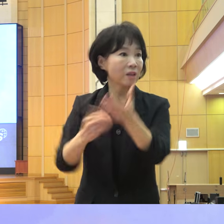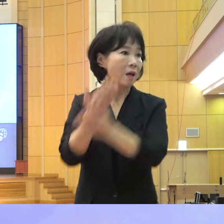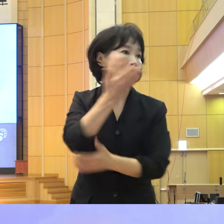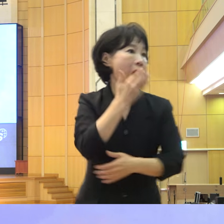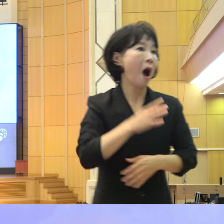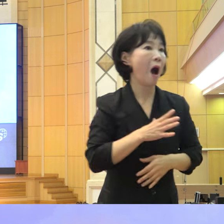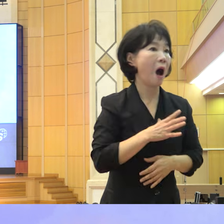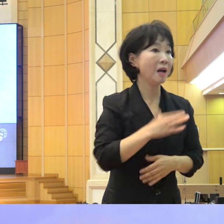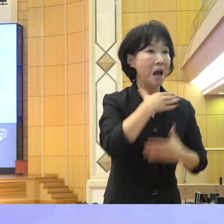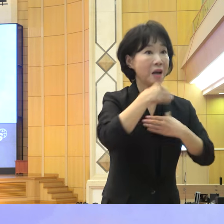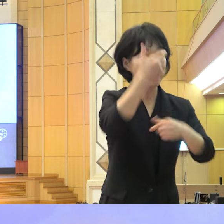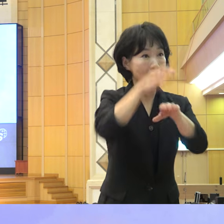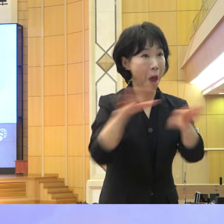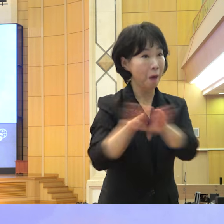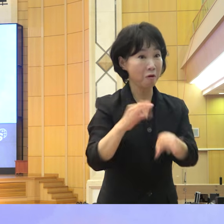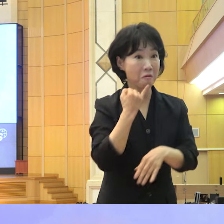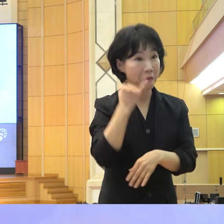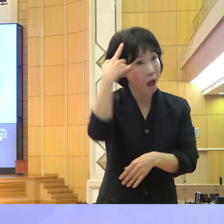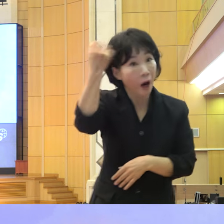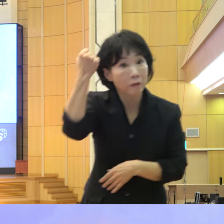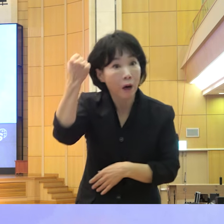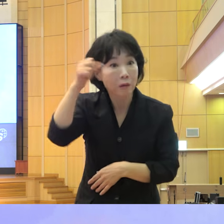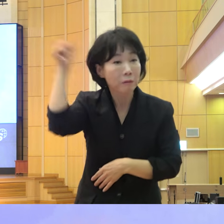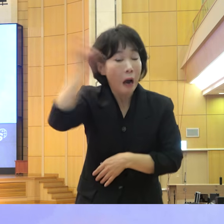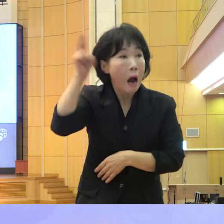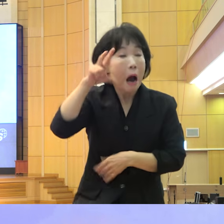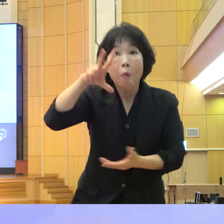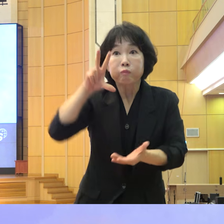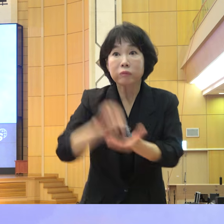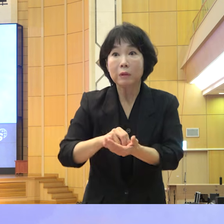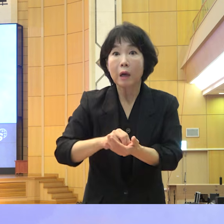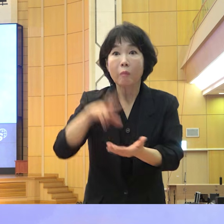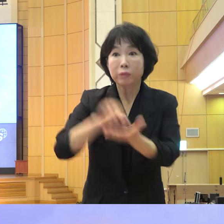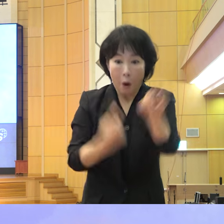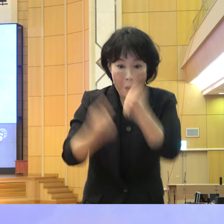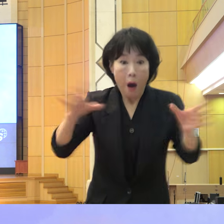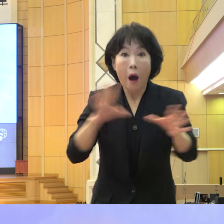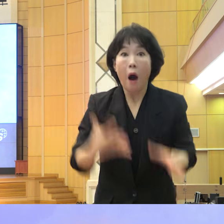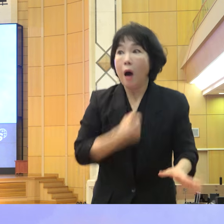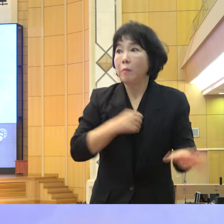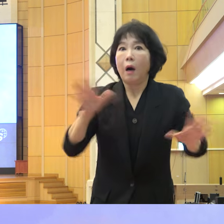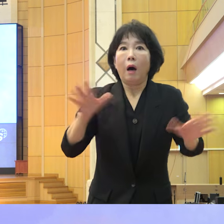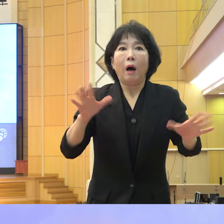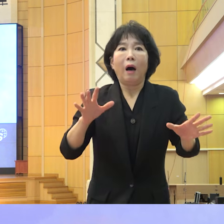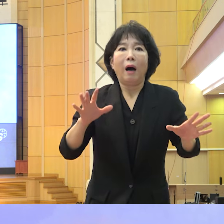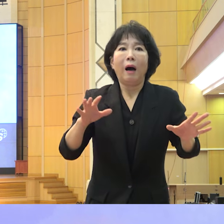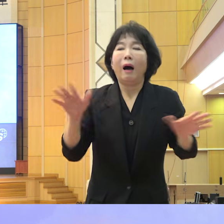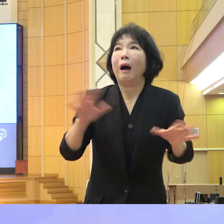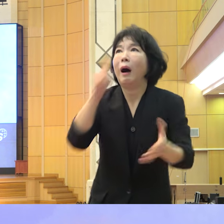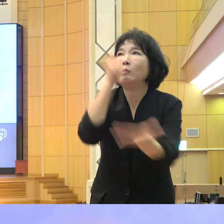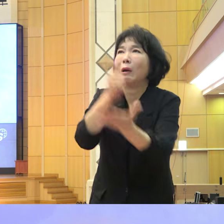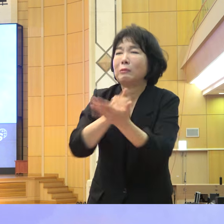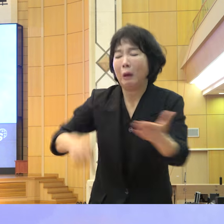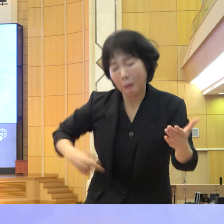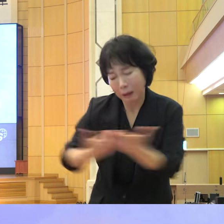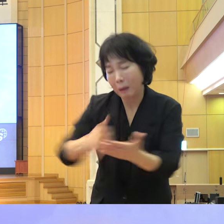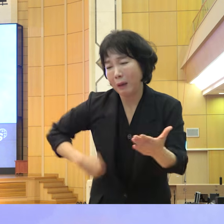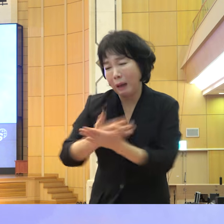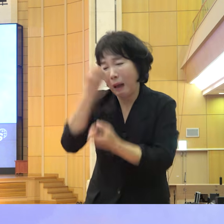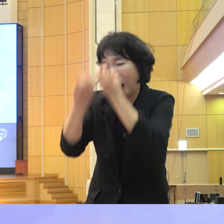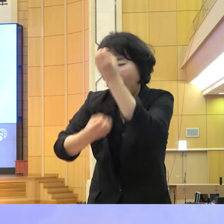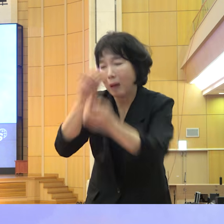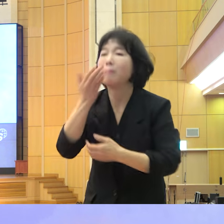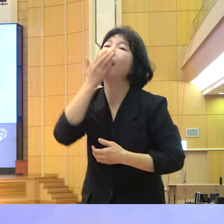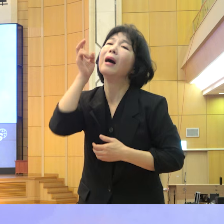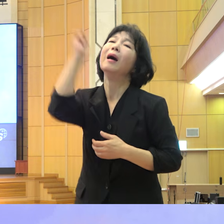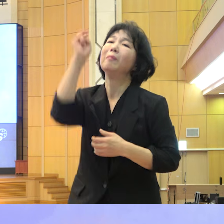문제입니다. 문제가 다가오게 되면 그때서야 누구나 다 회개합니다. 그래서